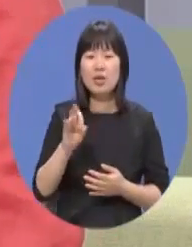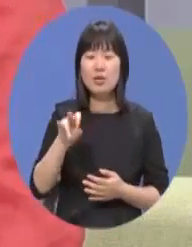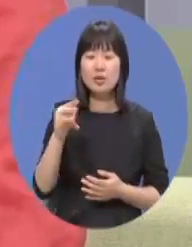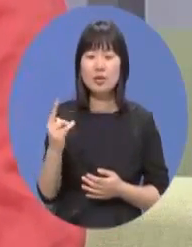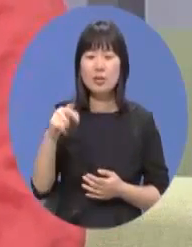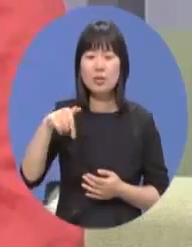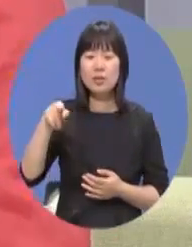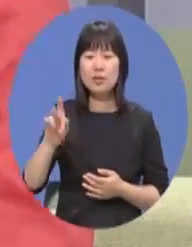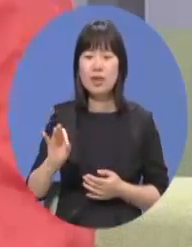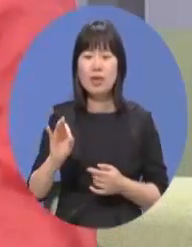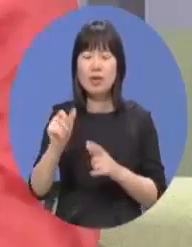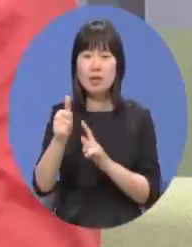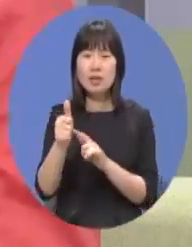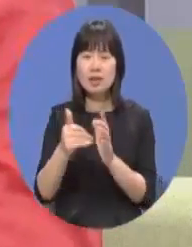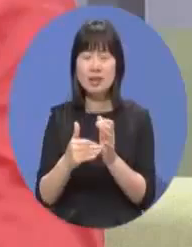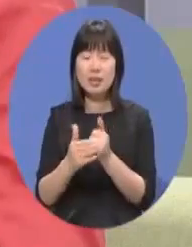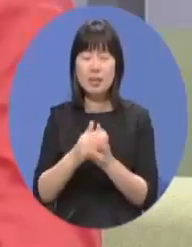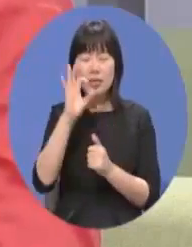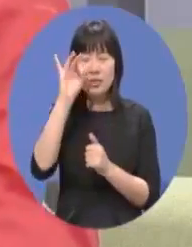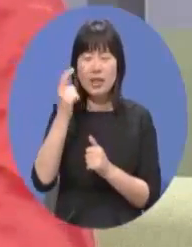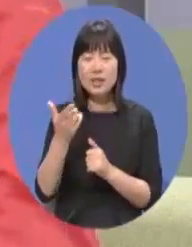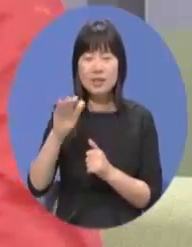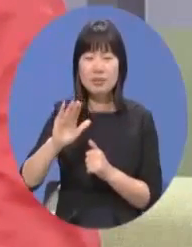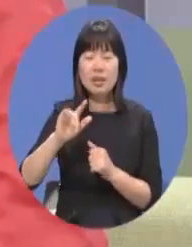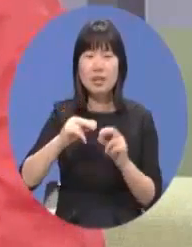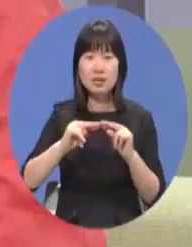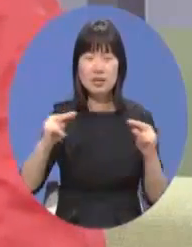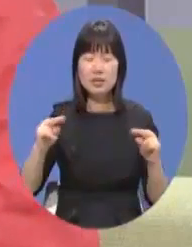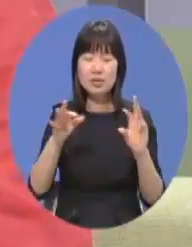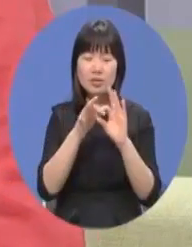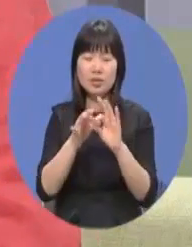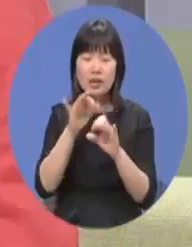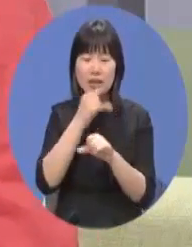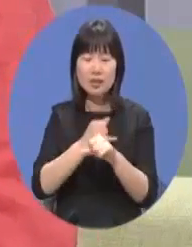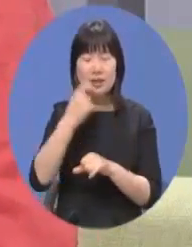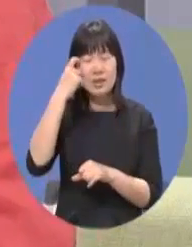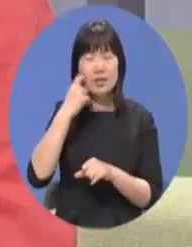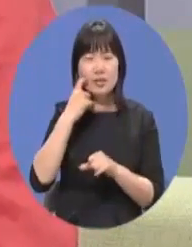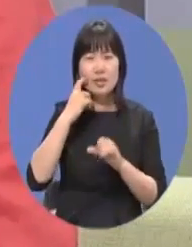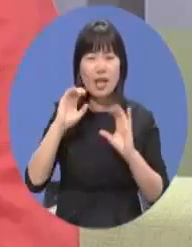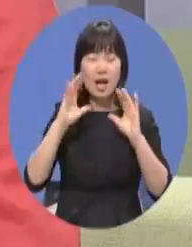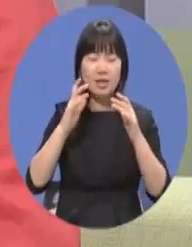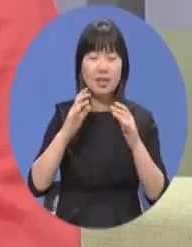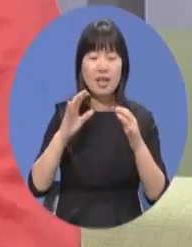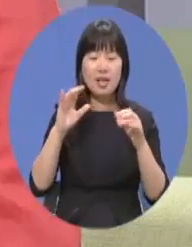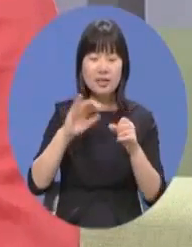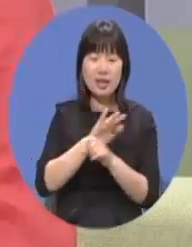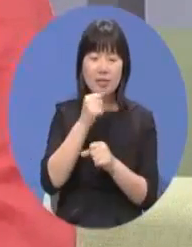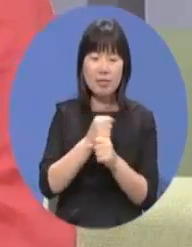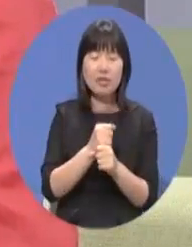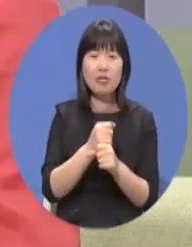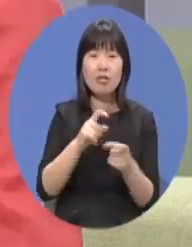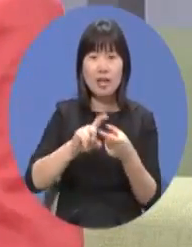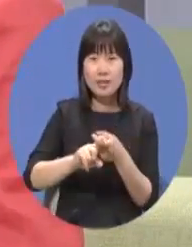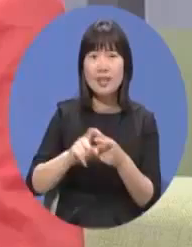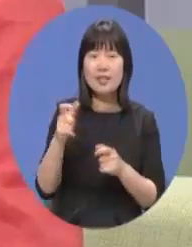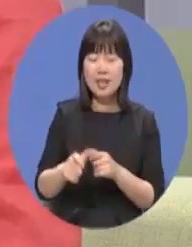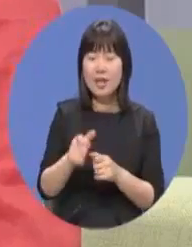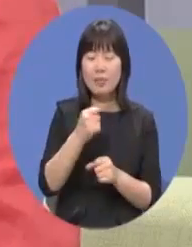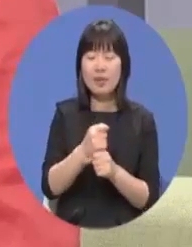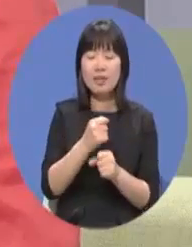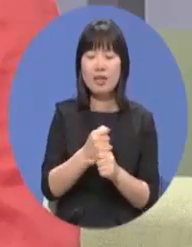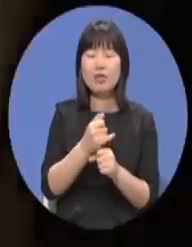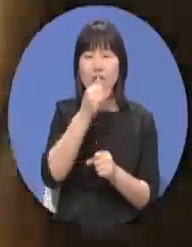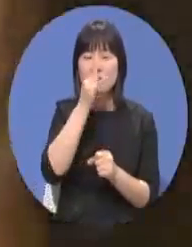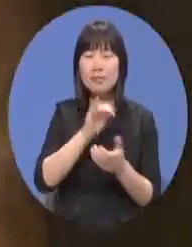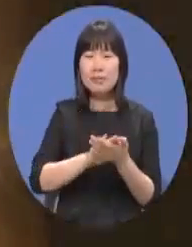개념인데 네, 그러네요. 보이지 않지만 그 끈이 유지되는 그런 느낌이 아이와의 애착 관계를 이렇게 돈독하게 만드는 건데요.